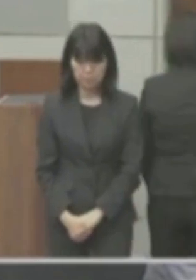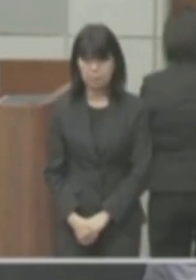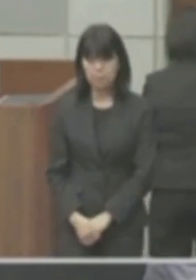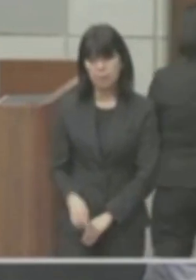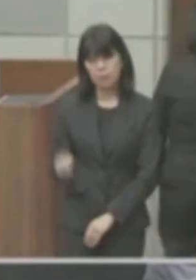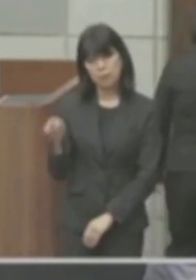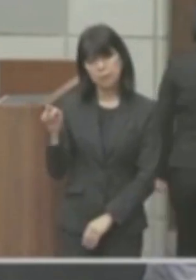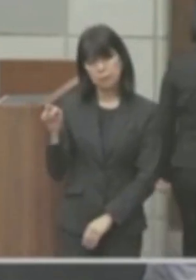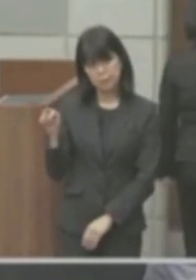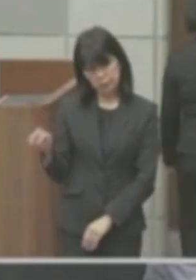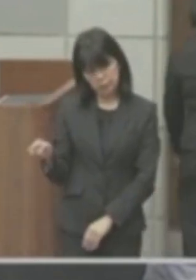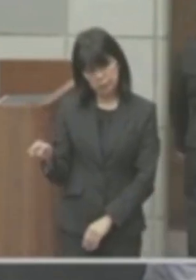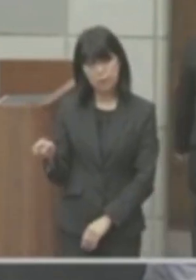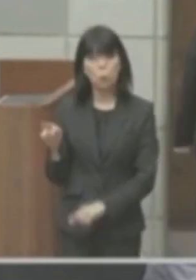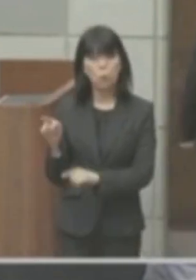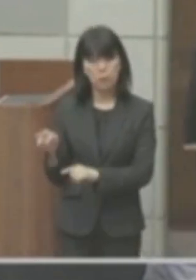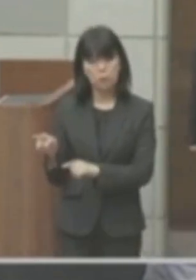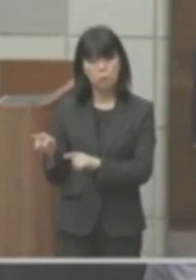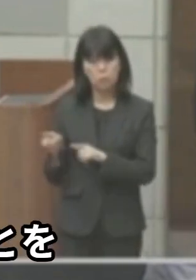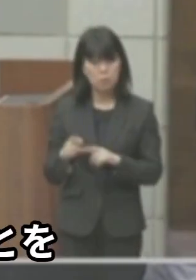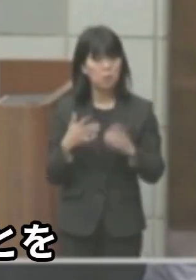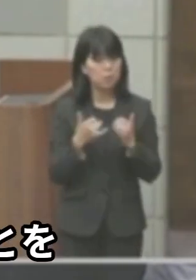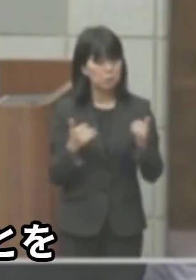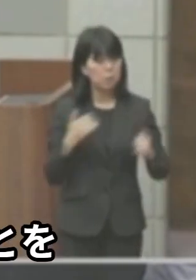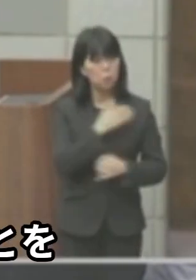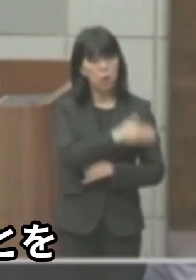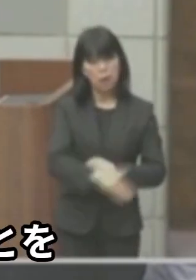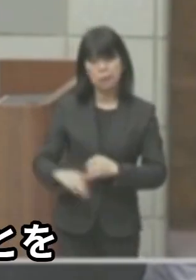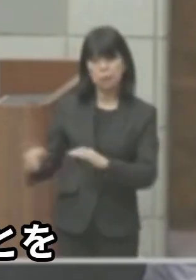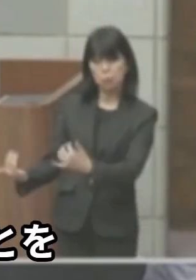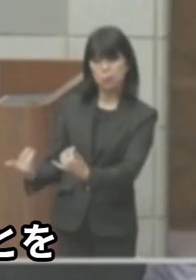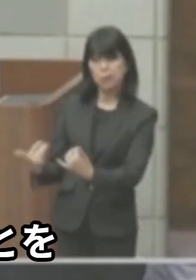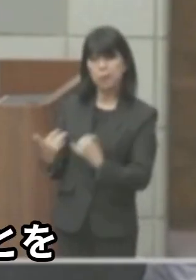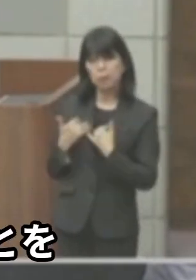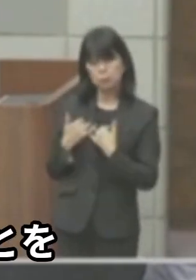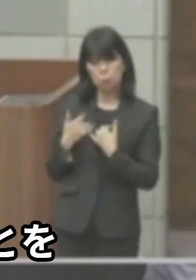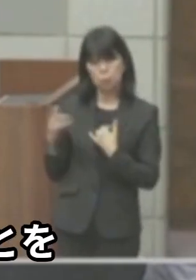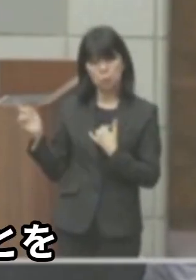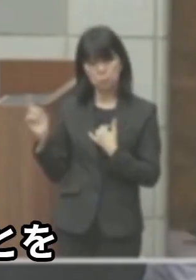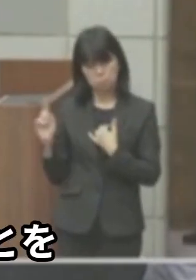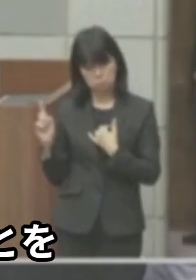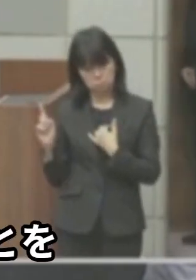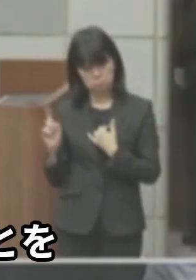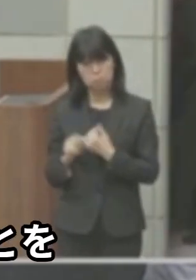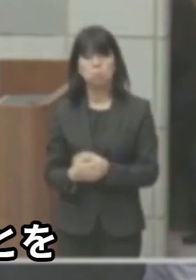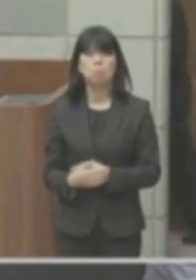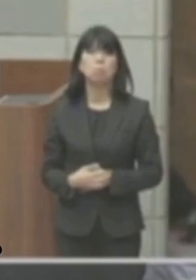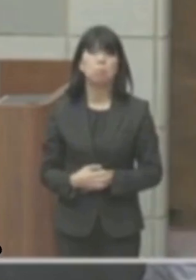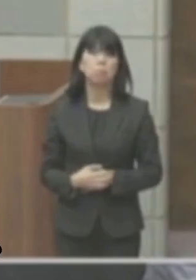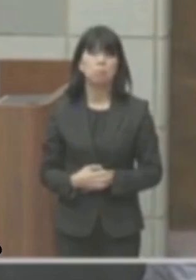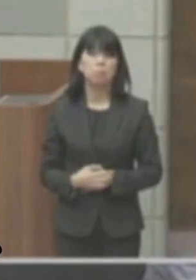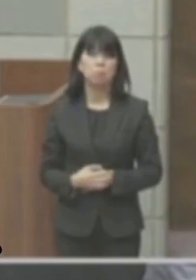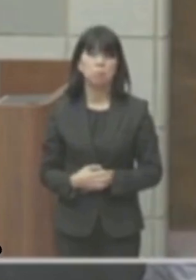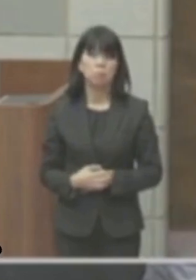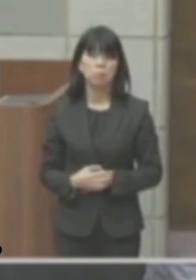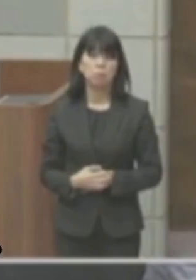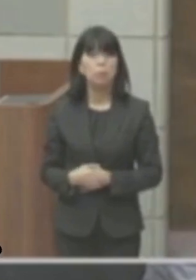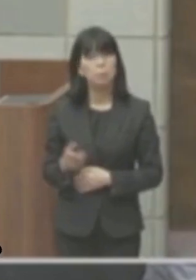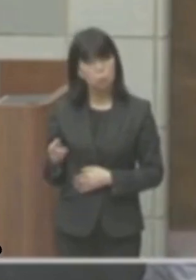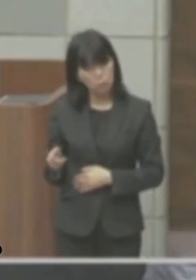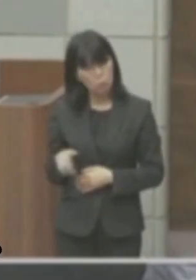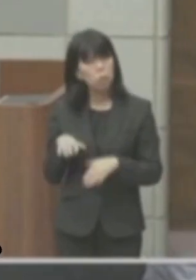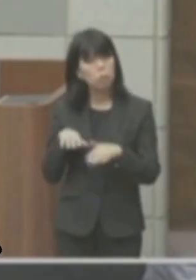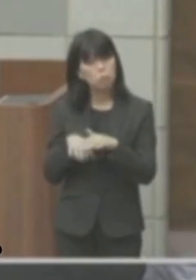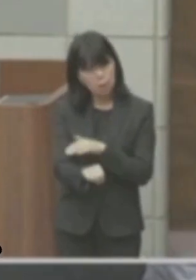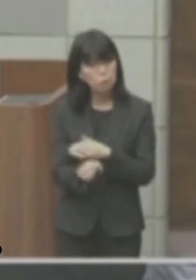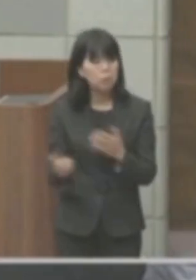これによる市民の体にどういう影響があるんだろうかということをやっぱり掴んでおく必要があると